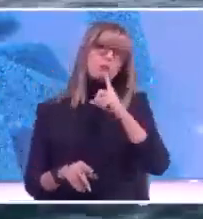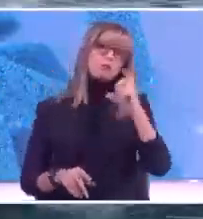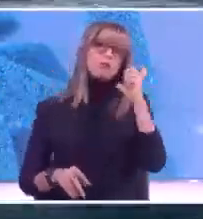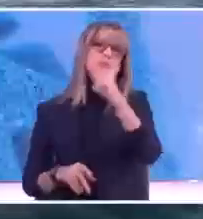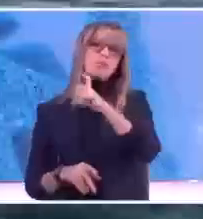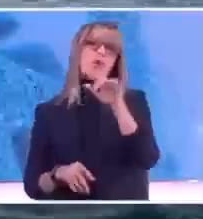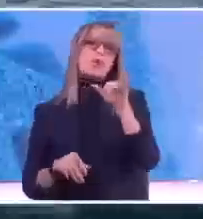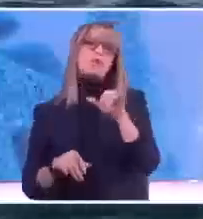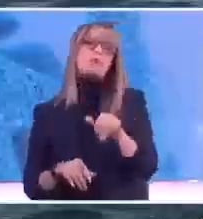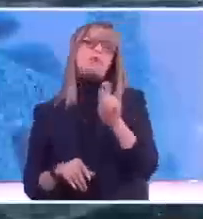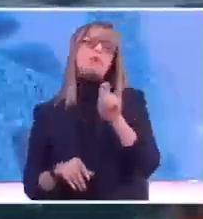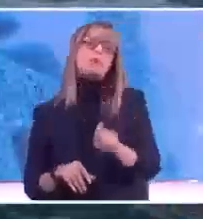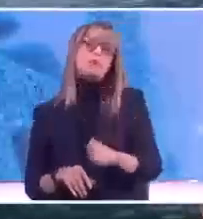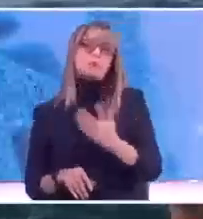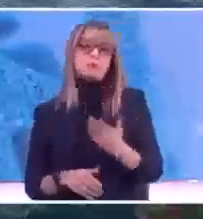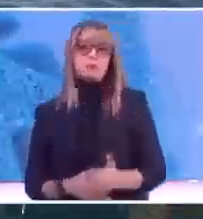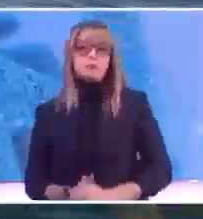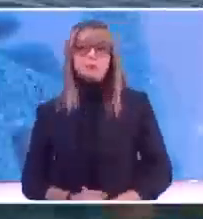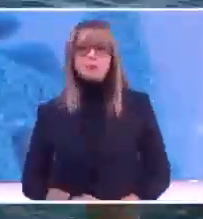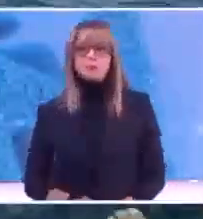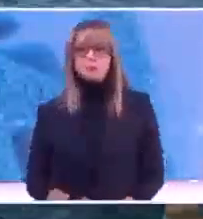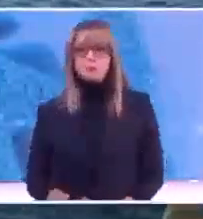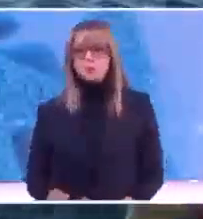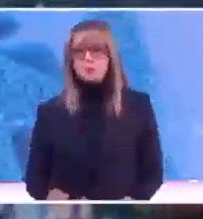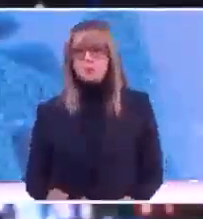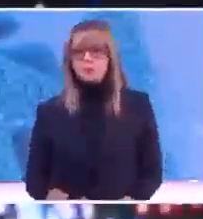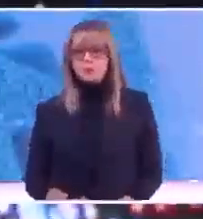vermekte en ufak bir tereddüt göstermez.